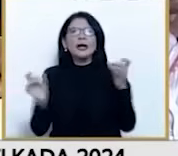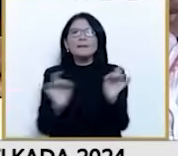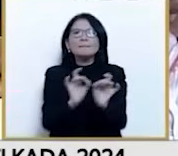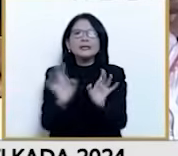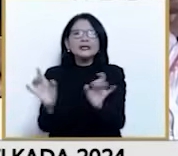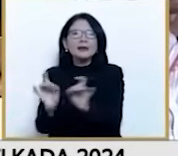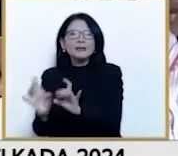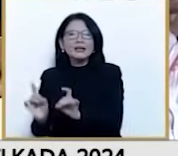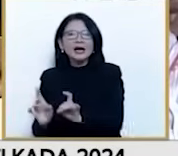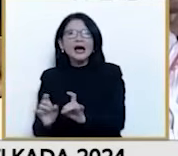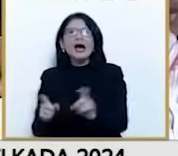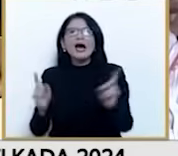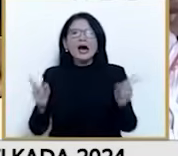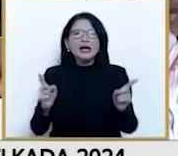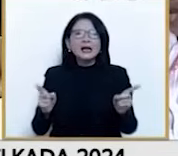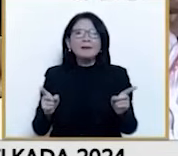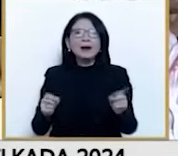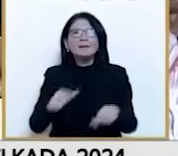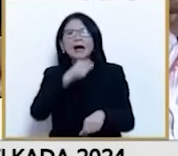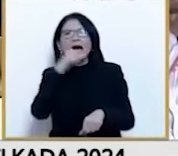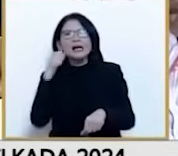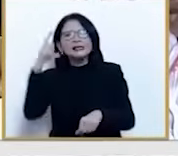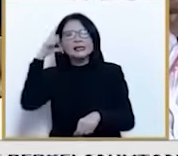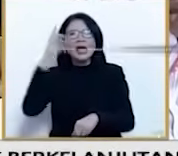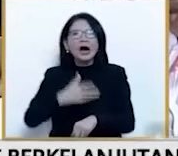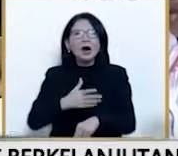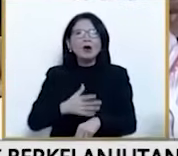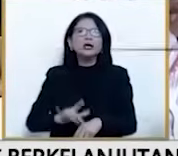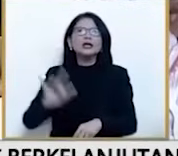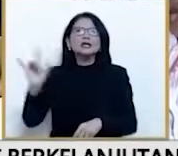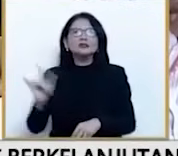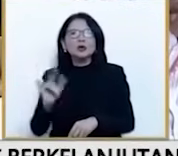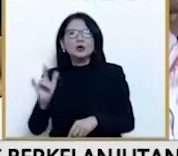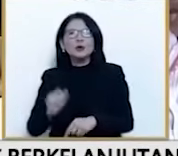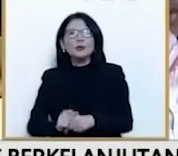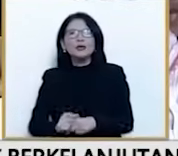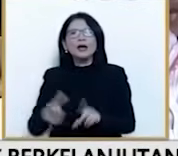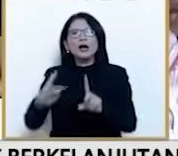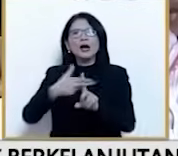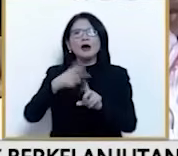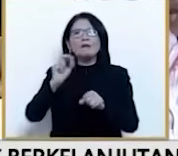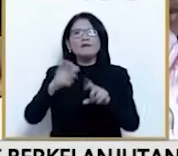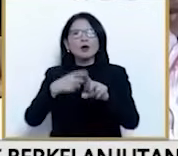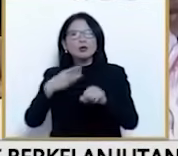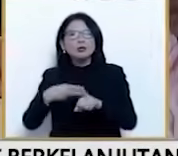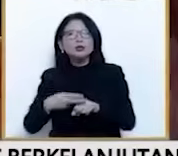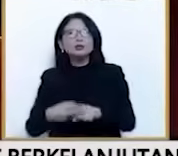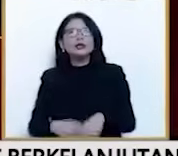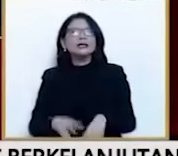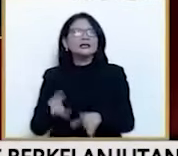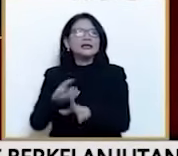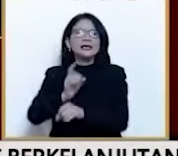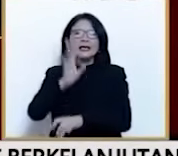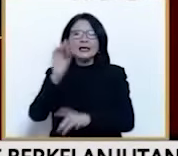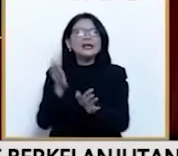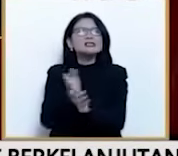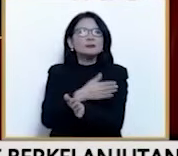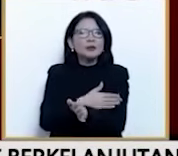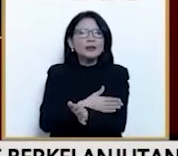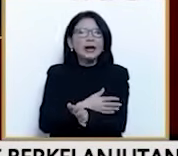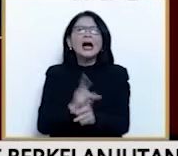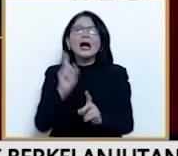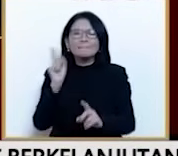beda etnisitas, beda agama. Dari Pak Anies, Pak Ahok, Pak Jokowi, Pak Foke, sampai ke Pak Sutioso dan Bang Ali Sadikin, semua